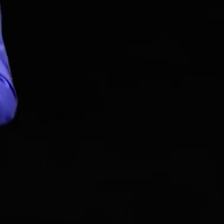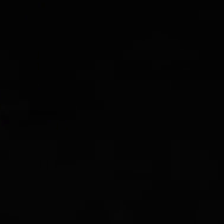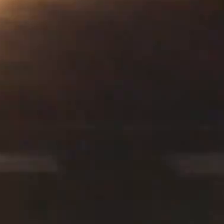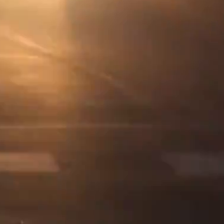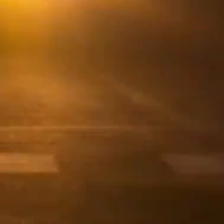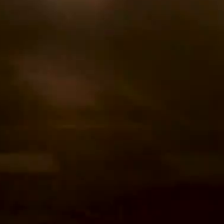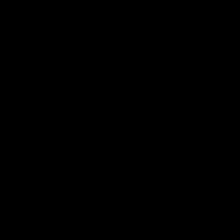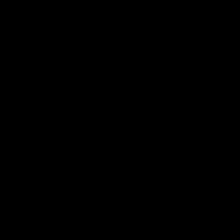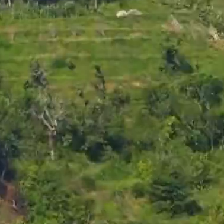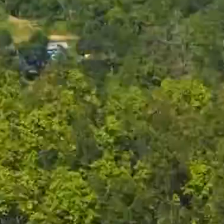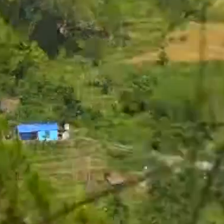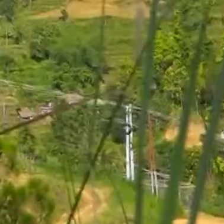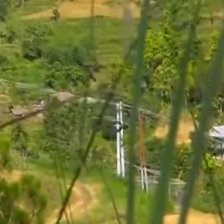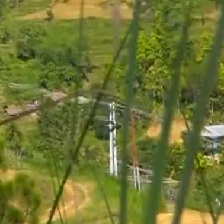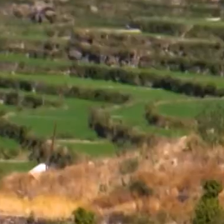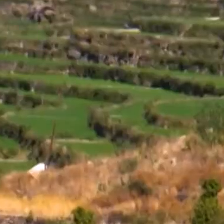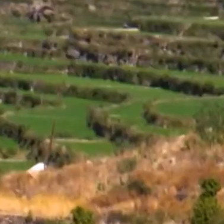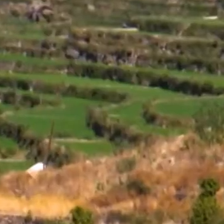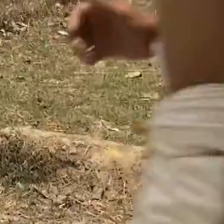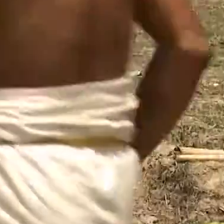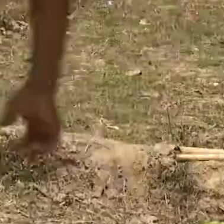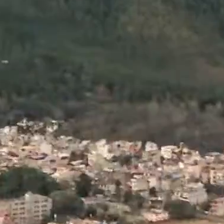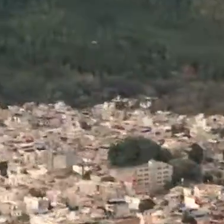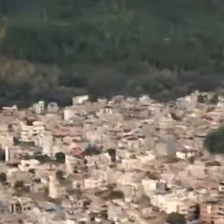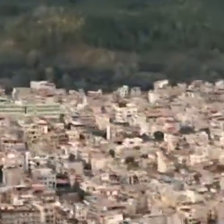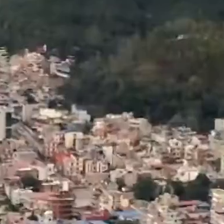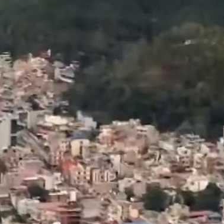प्रत्येक गाउँ प्रत्येक शहर